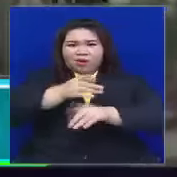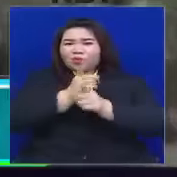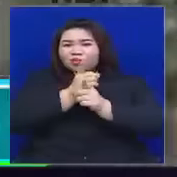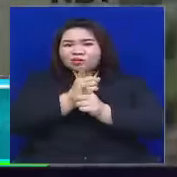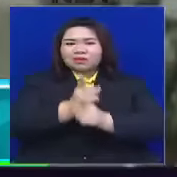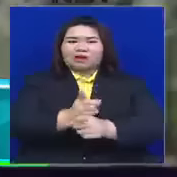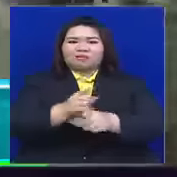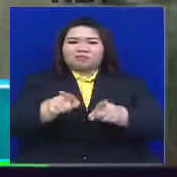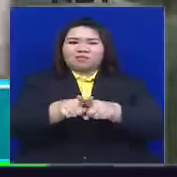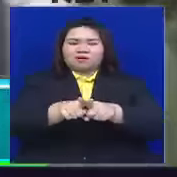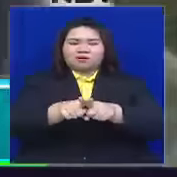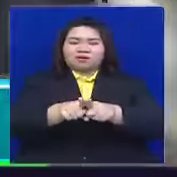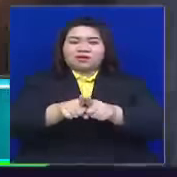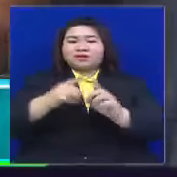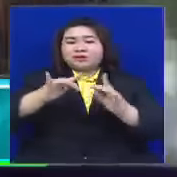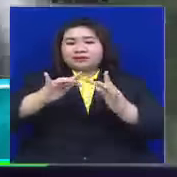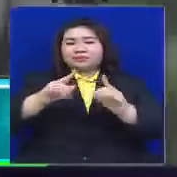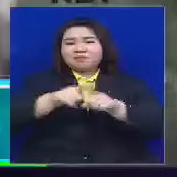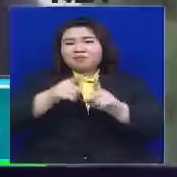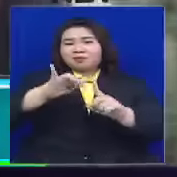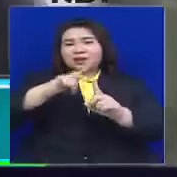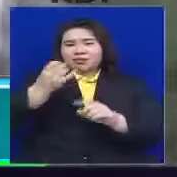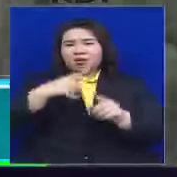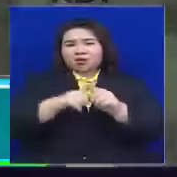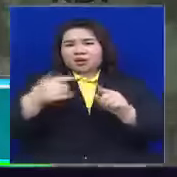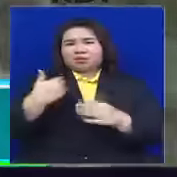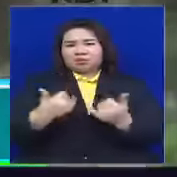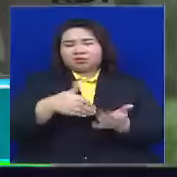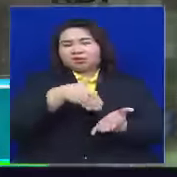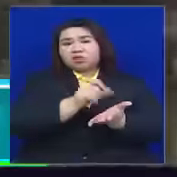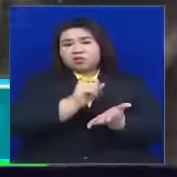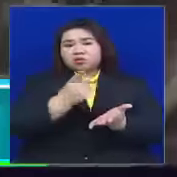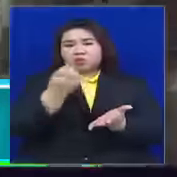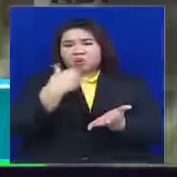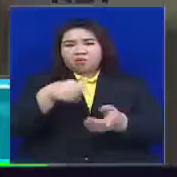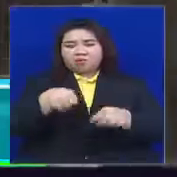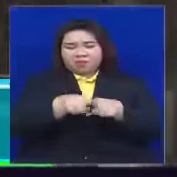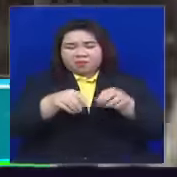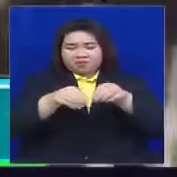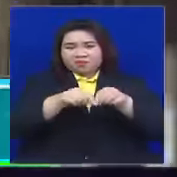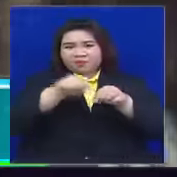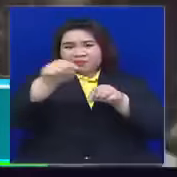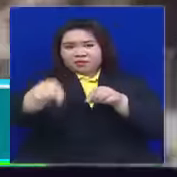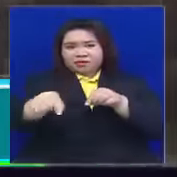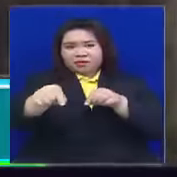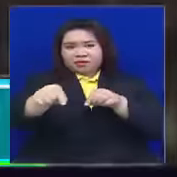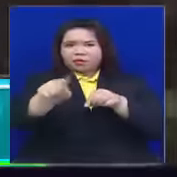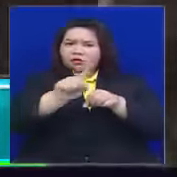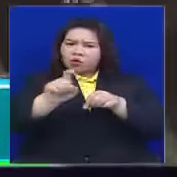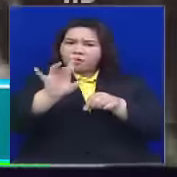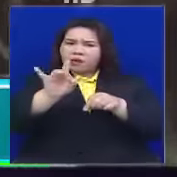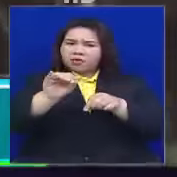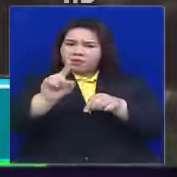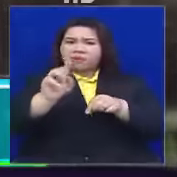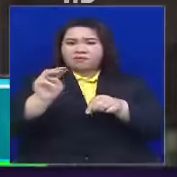ได้รับแจ้งแต่ว่าตอนนี้จุดที่แจ้งมาเนี่ยมีเพียงแค่จุดเดียวคือห่างจากจุดที่เราอยู่กลางป่าเขาชะเมาเนี่ยประมาณเกือบ181